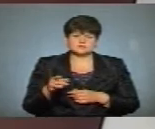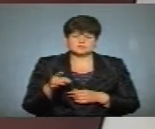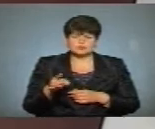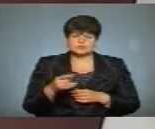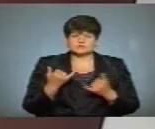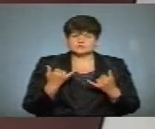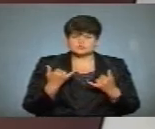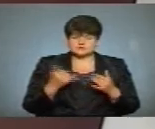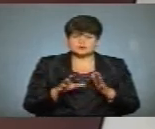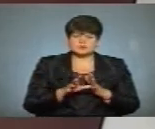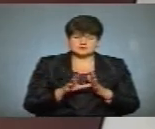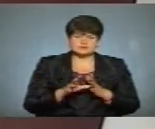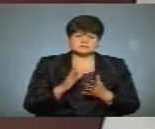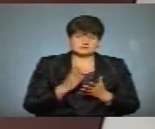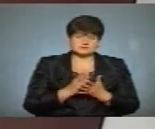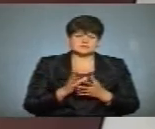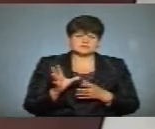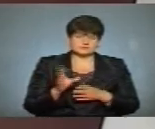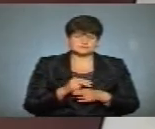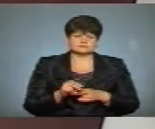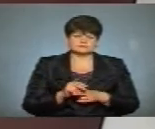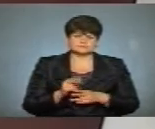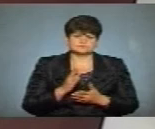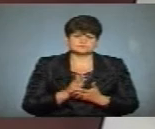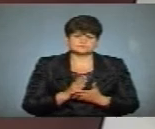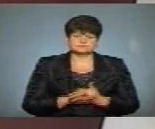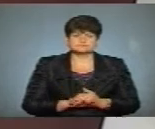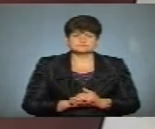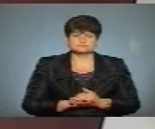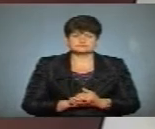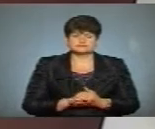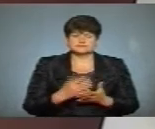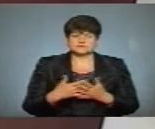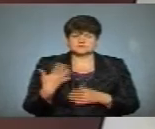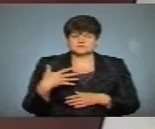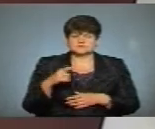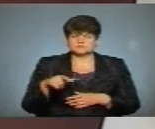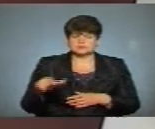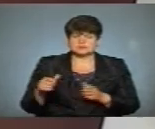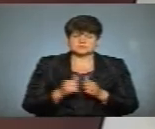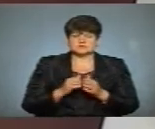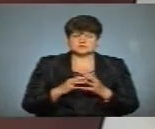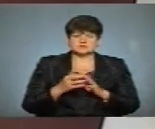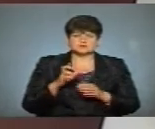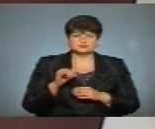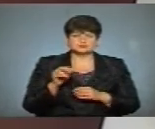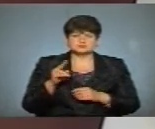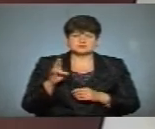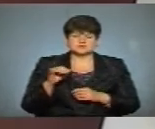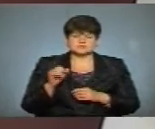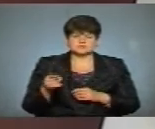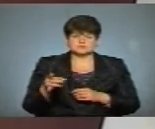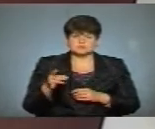на сьогодні електропостачання в цих селах відновили. Близько 50 осіб поблизу села Буцнів Тернопільського